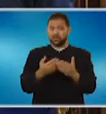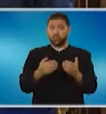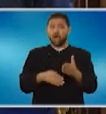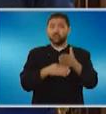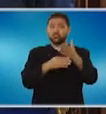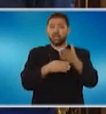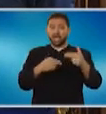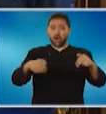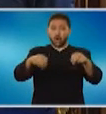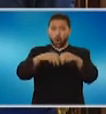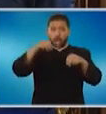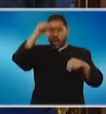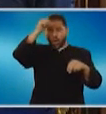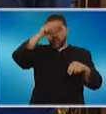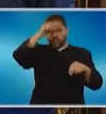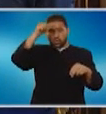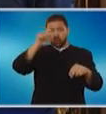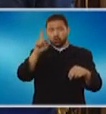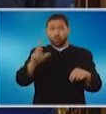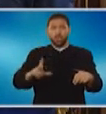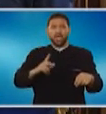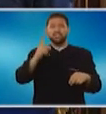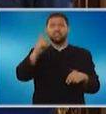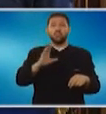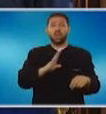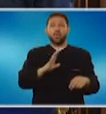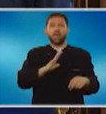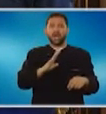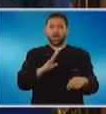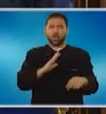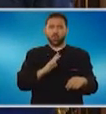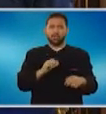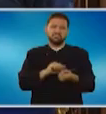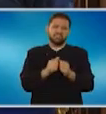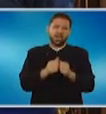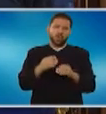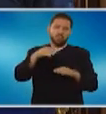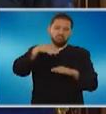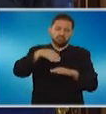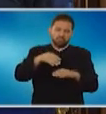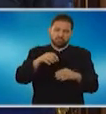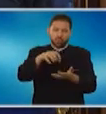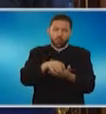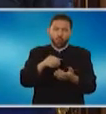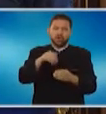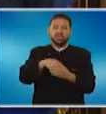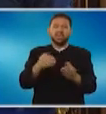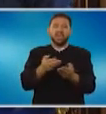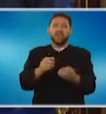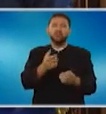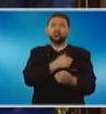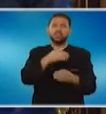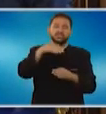nu mai este nici, eu știu, un hău în care ne putem afunda și nu mai există colac de salvare, nu. Totdeauna